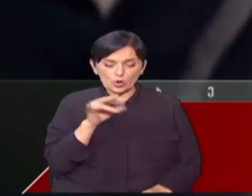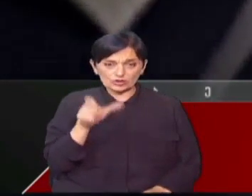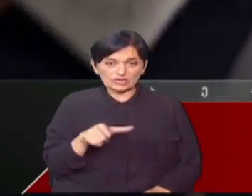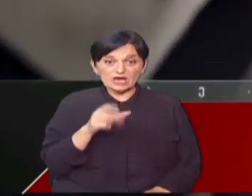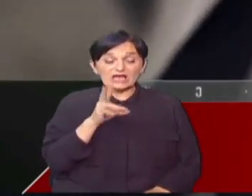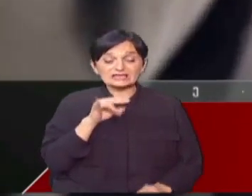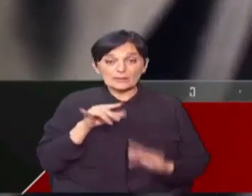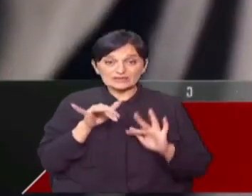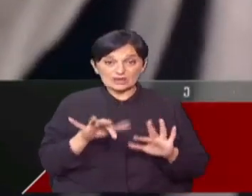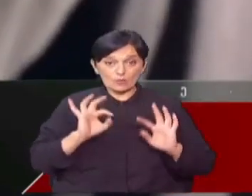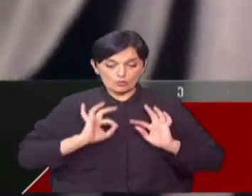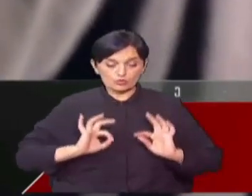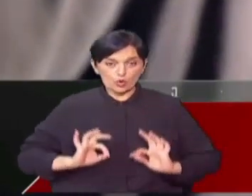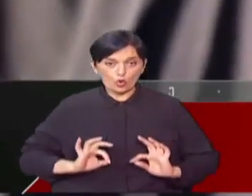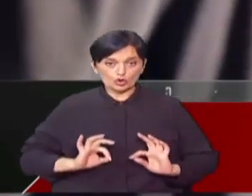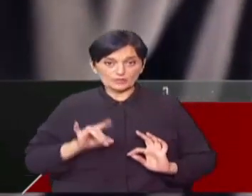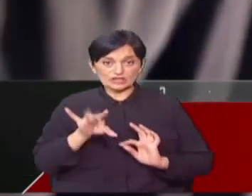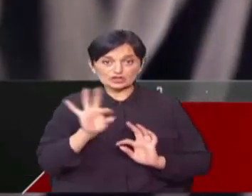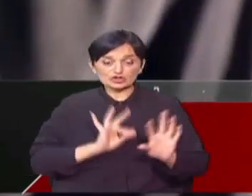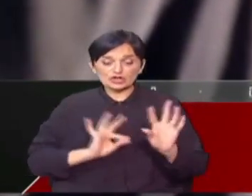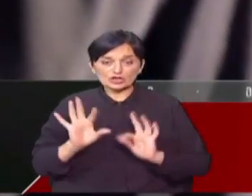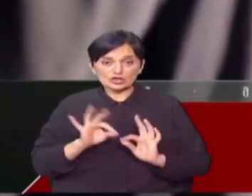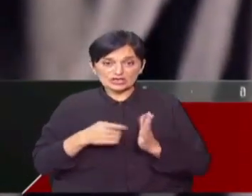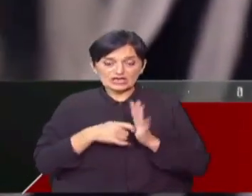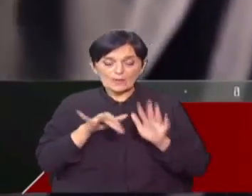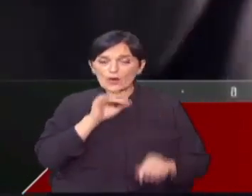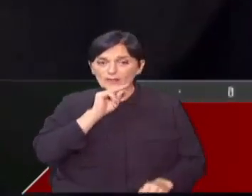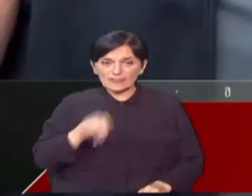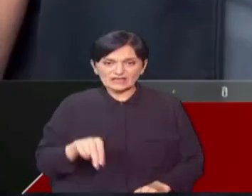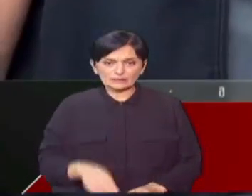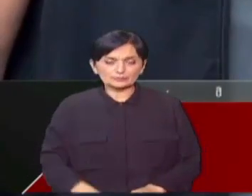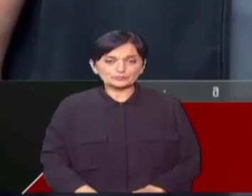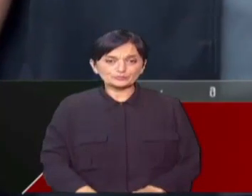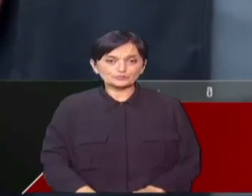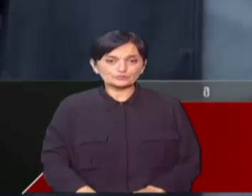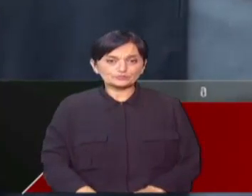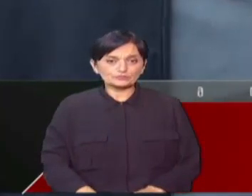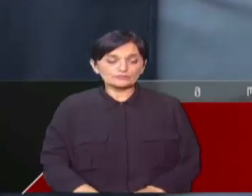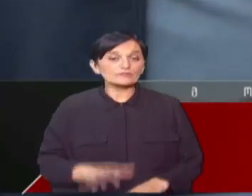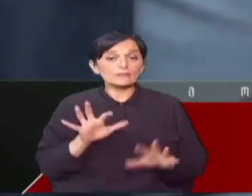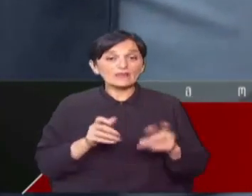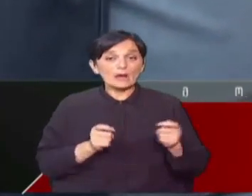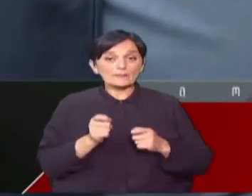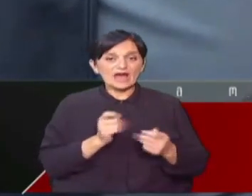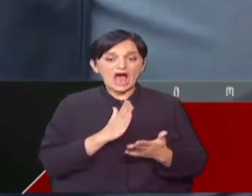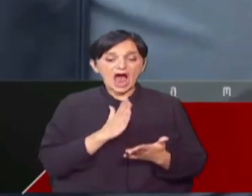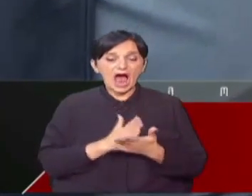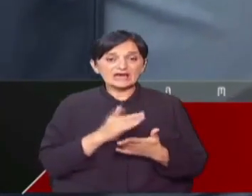მან ტრამპის საქმის პროკურორის საქმეების შერჩევით გამოძიებაში დაადანაშაულა. პრეზიდენტი